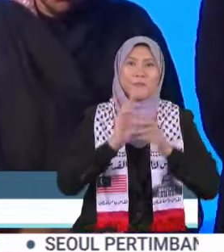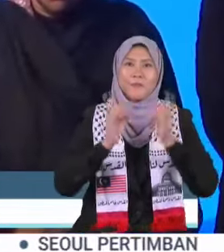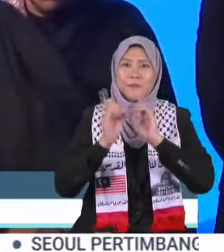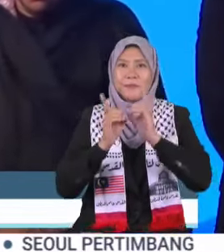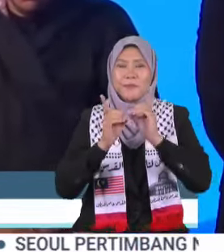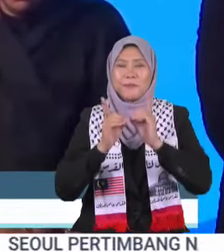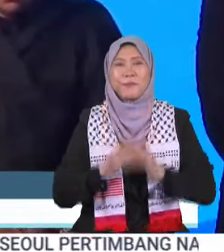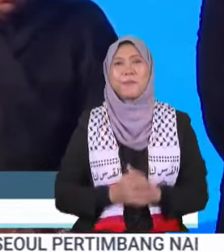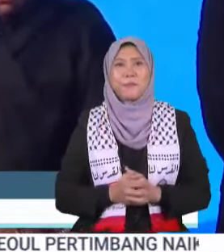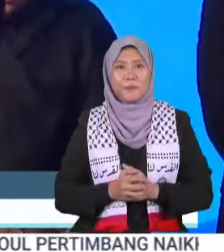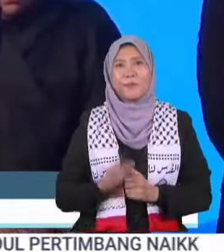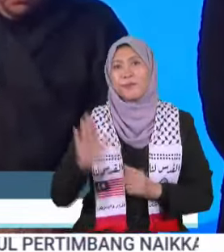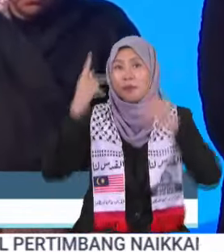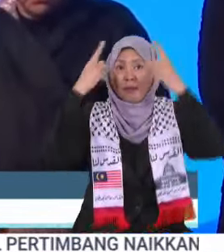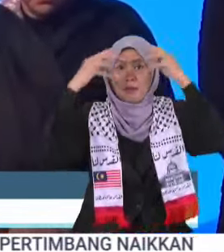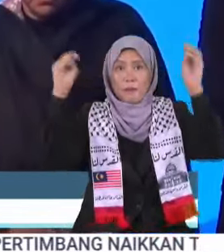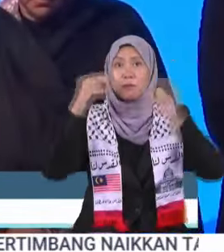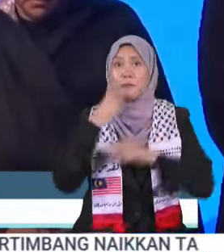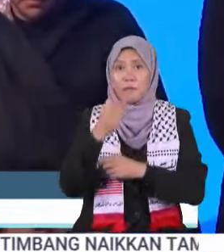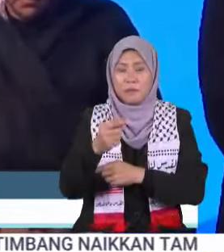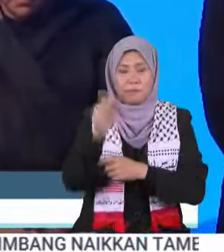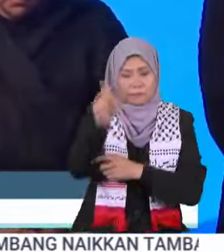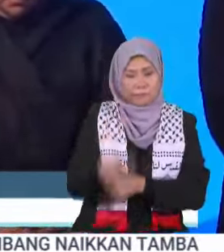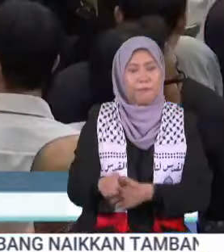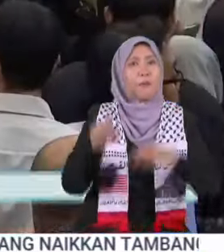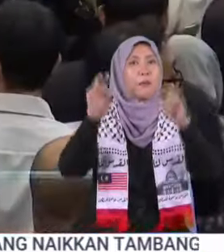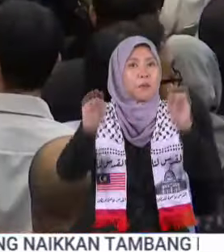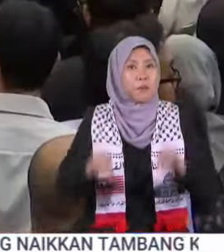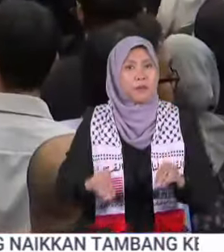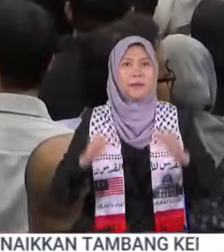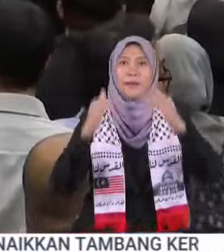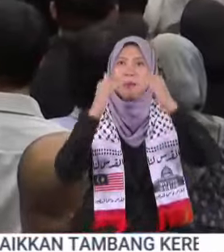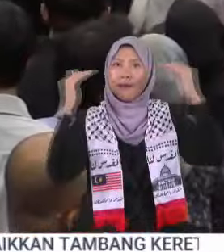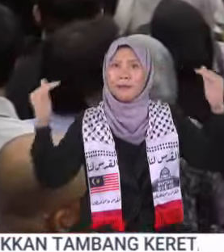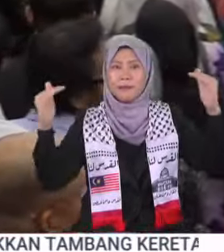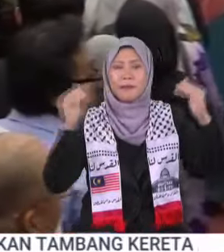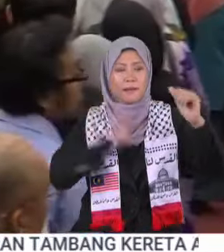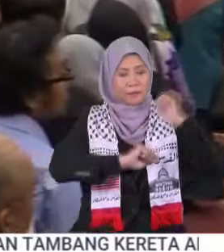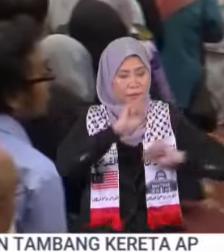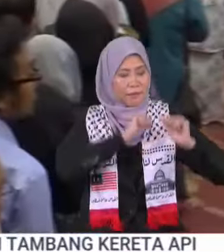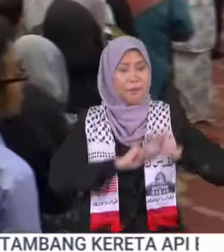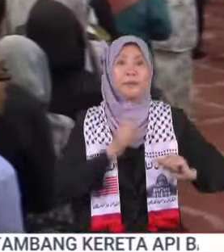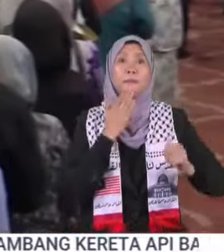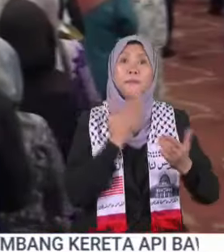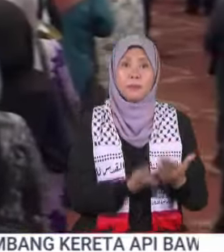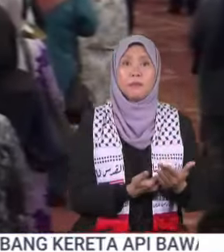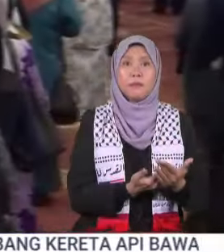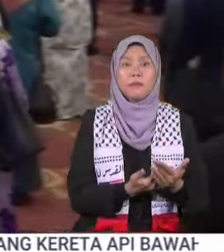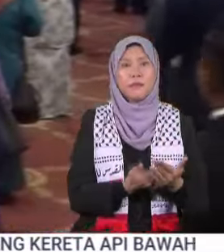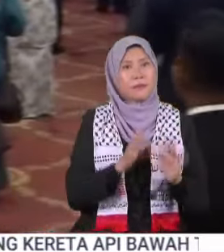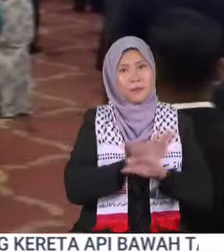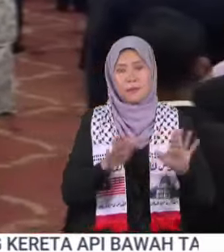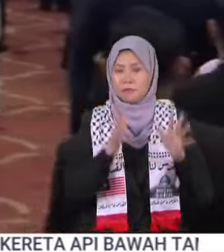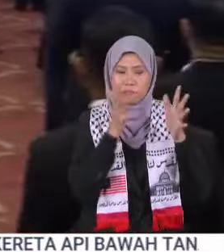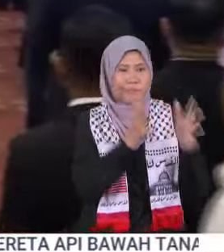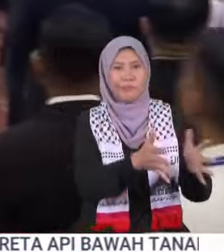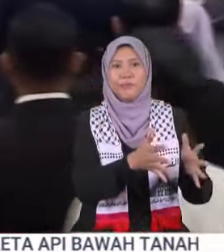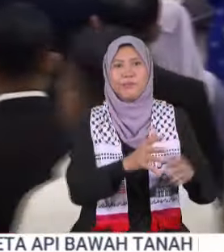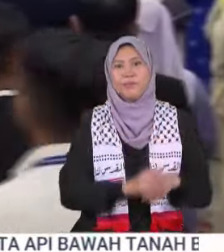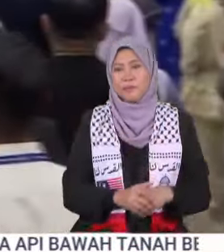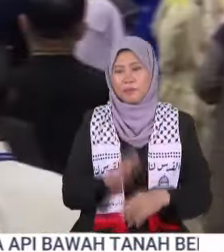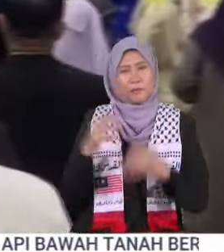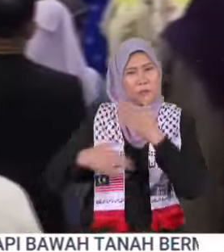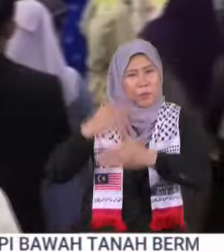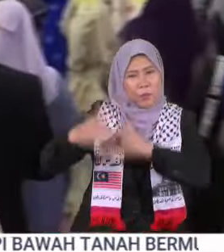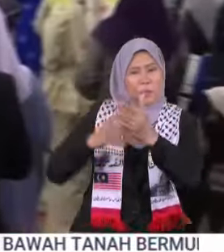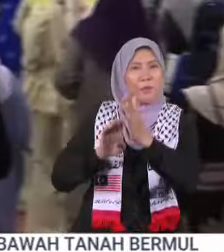digital jelas Perdana Menteri soal kemanusiaan keadilan dan akhlak yang baik tidak perlu ditinggalkan dalam kegairahan